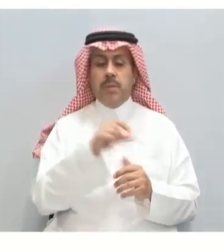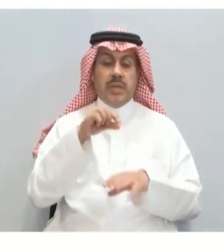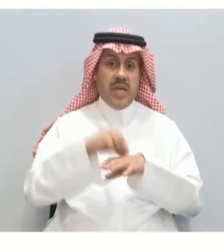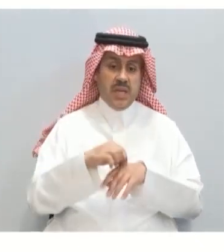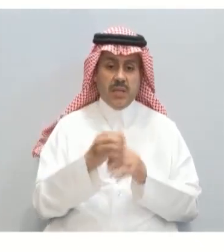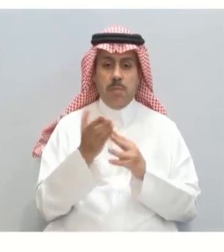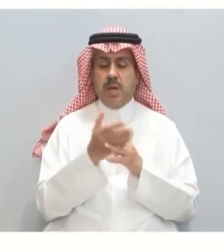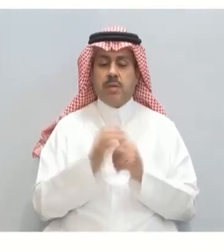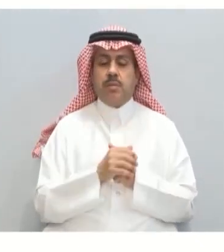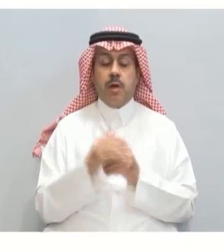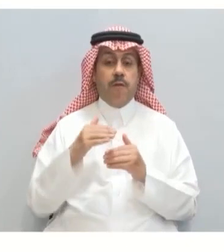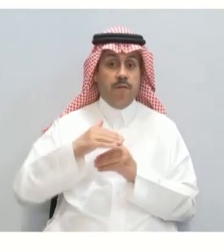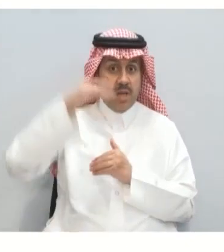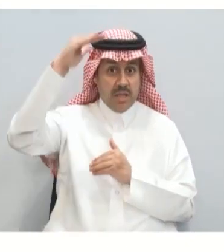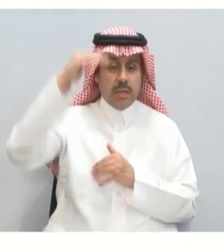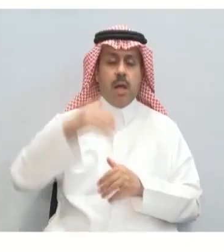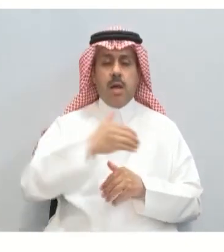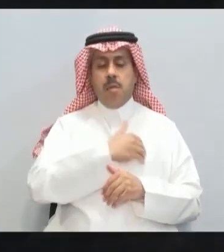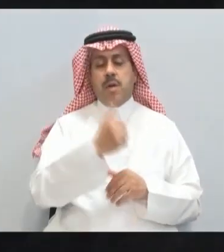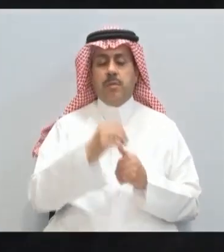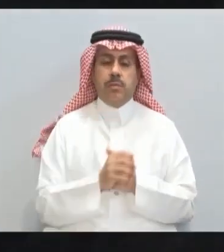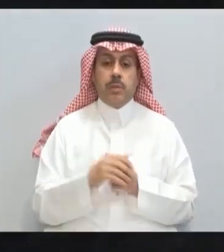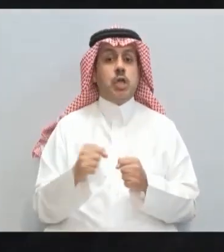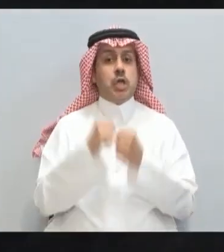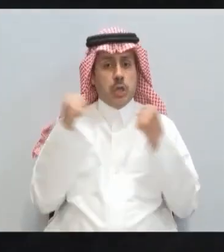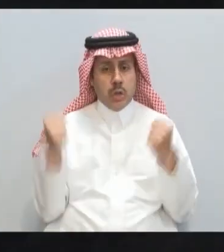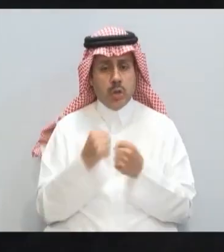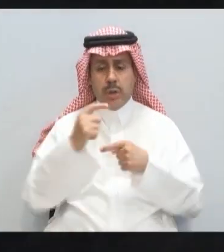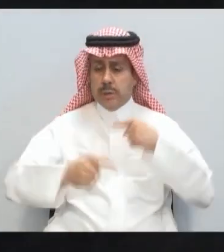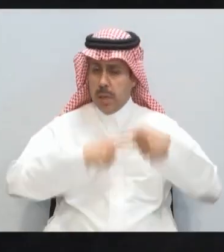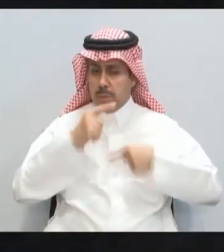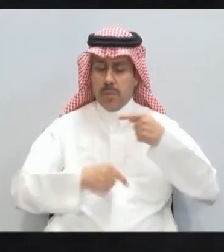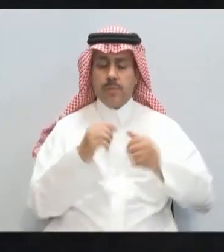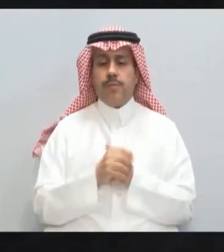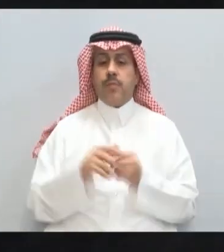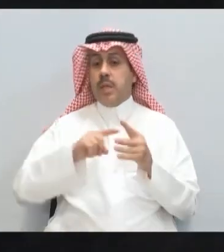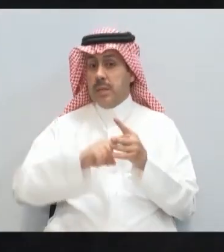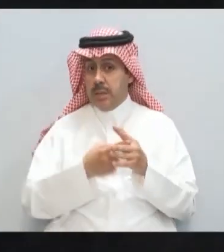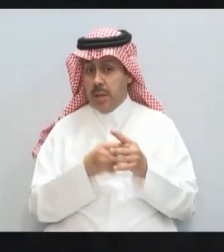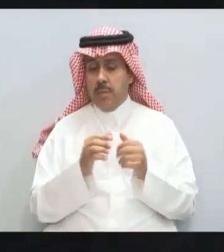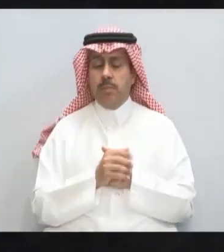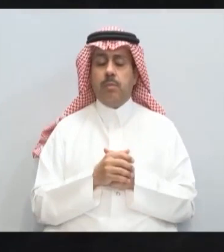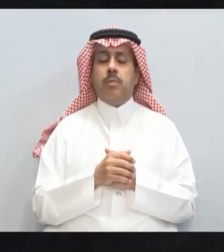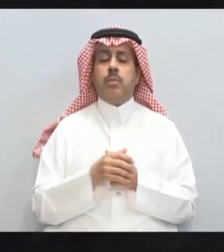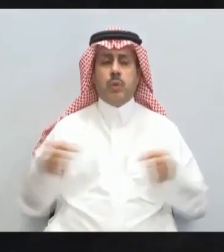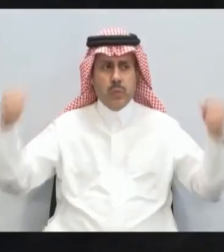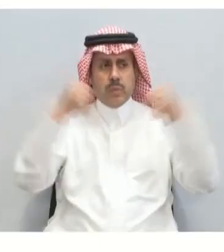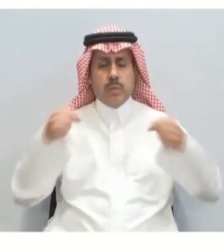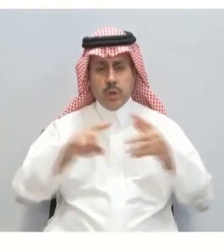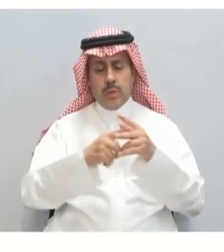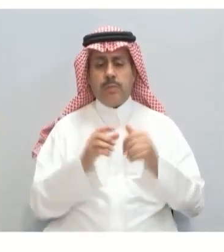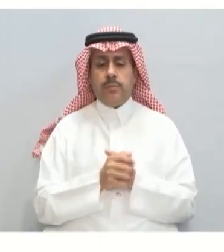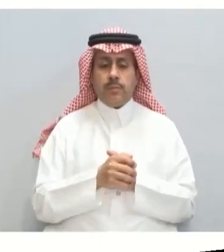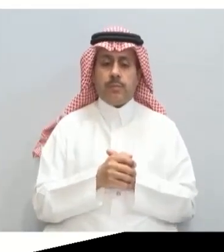بين الناس فيزداد الايمان اذا لابد ان نسعى دائما وابدا للاصلاح بين المتخاصمين